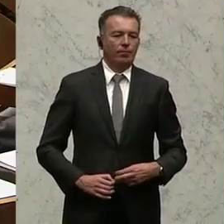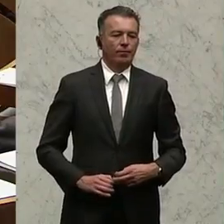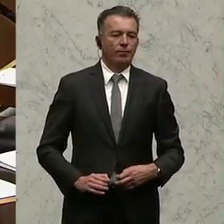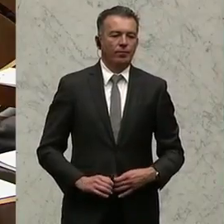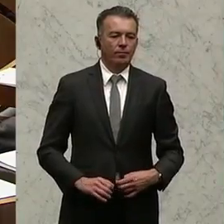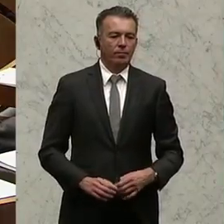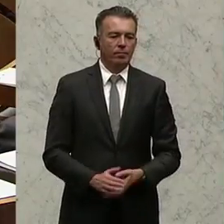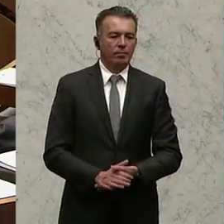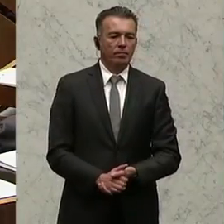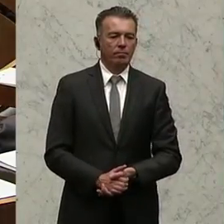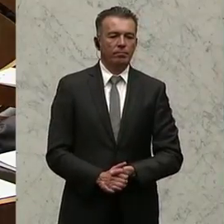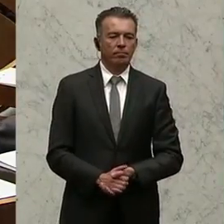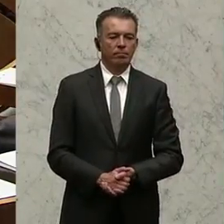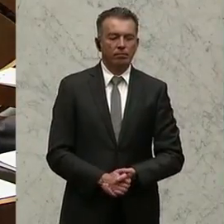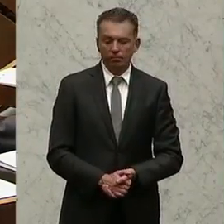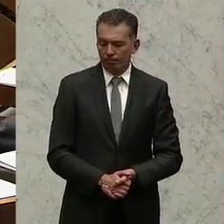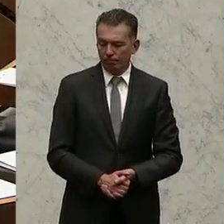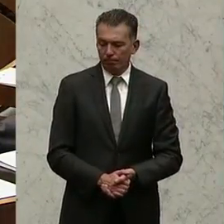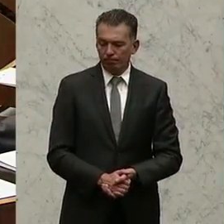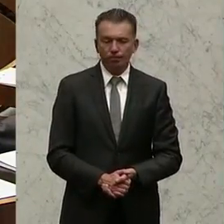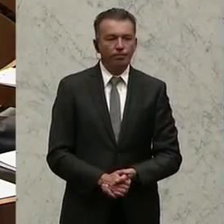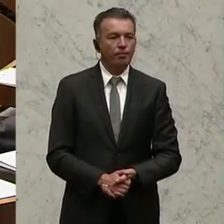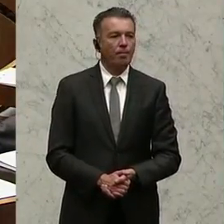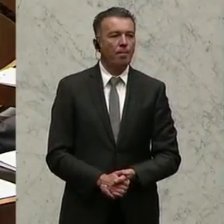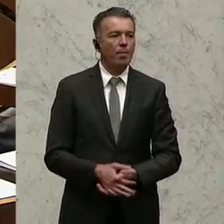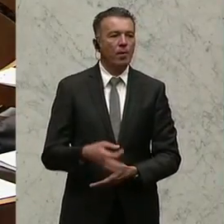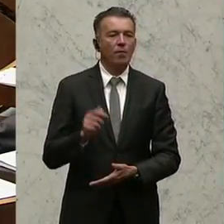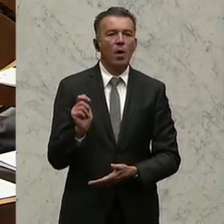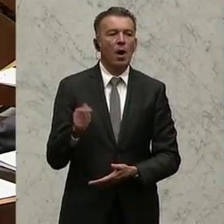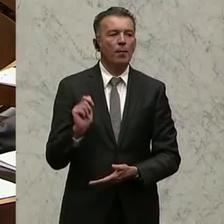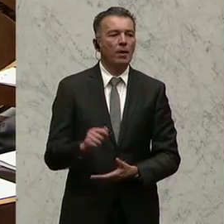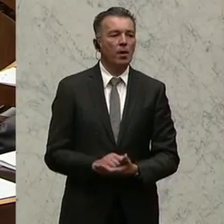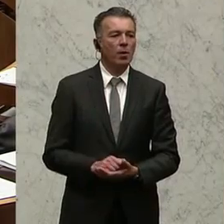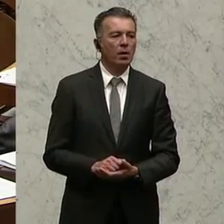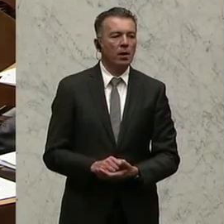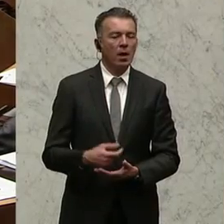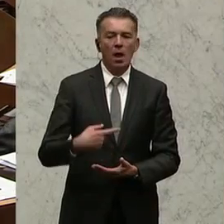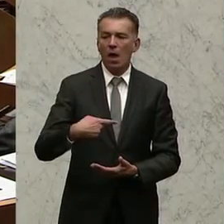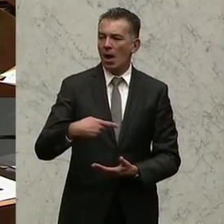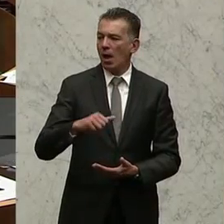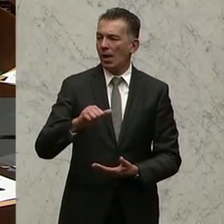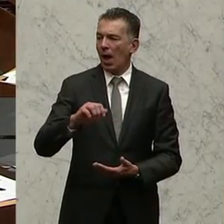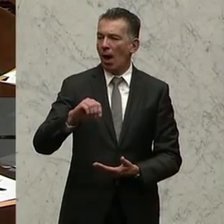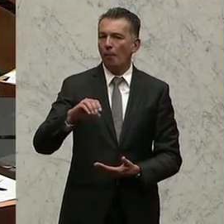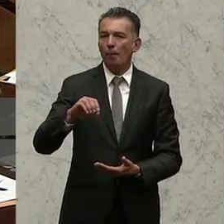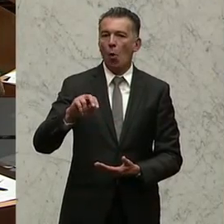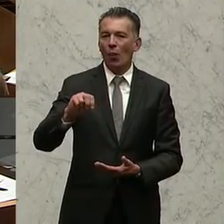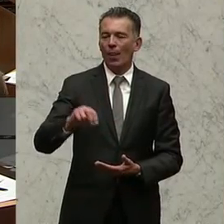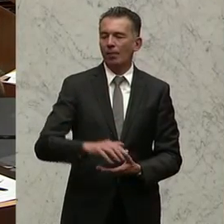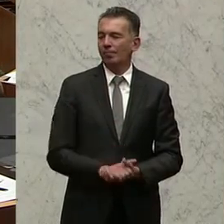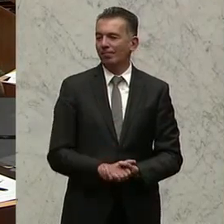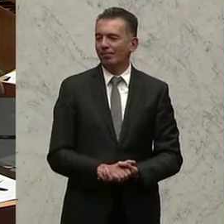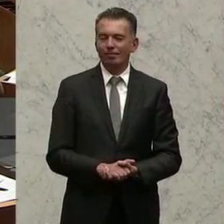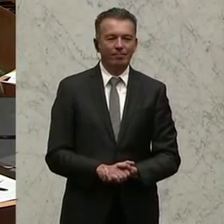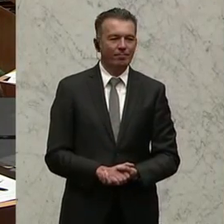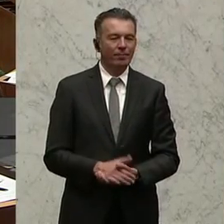Roberta Lichtenecker, Grünen-Sprecherin für Forschung, Innovation und Technologie, sagt, es gebe viele gesellschaftliche Herausforderungen, etwa die Digitalisierung und den